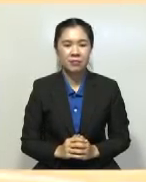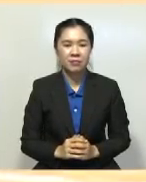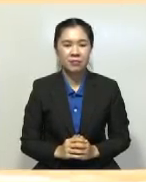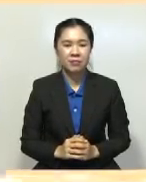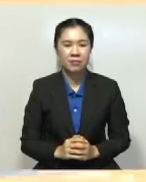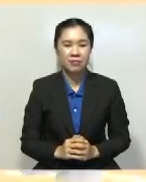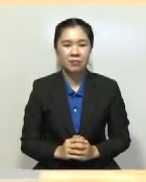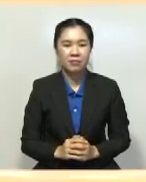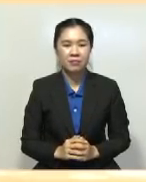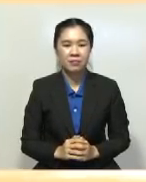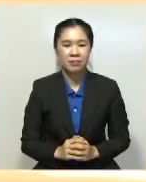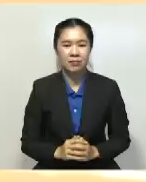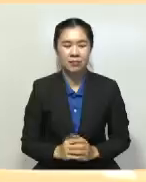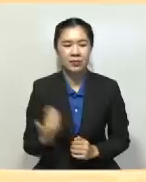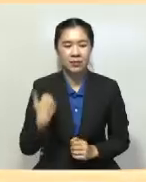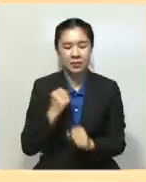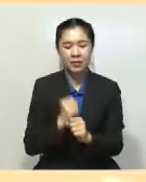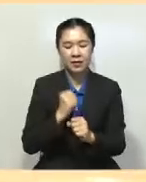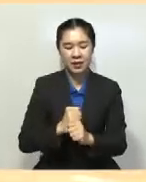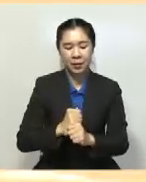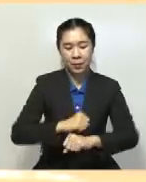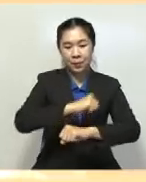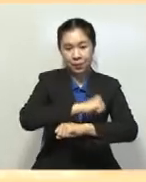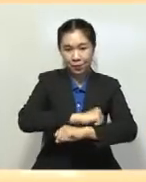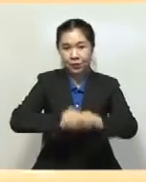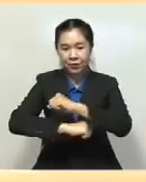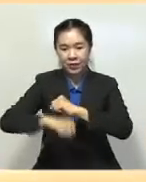กั้นตีแผกเอาตีแผกมากั้น